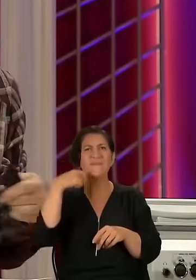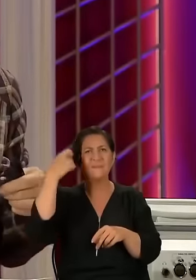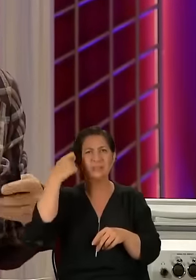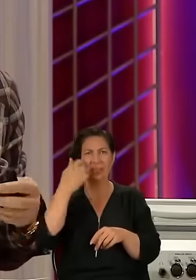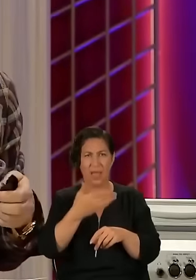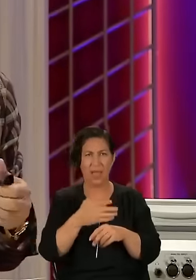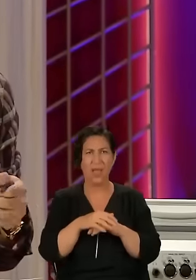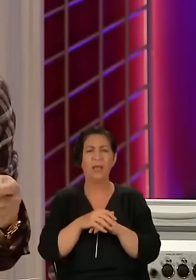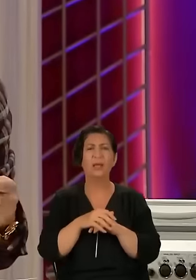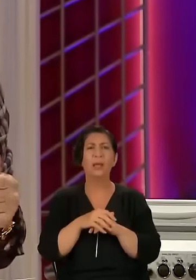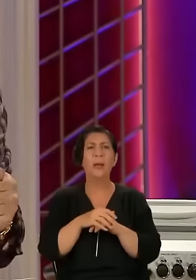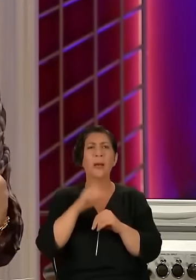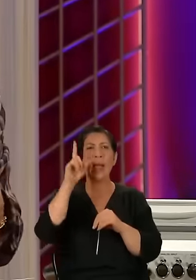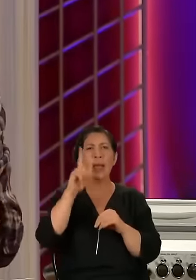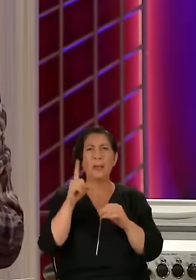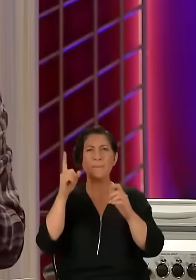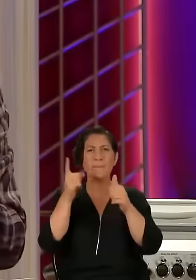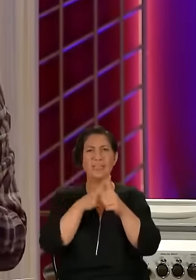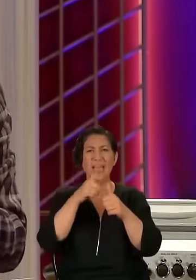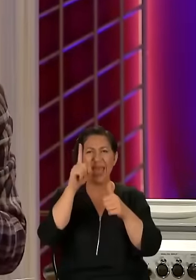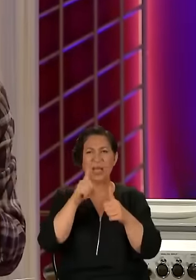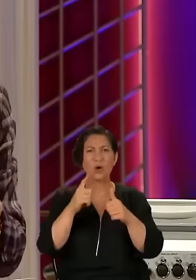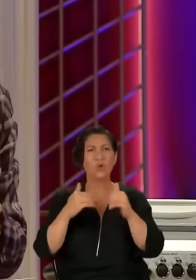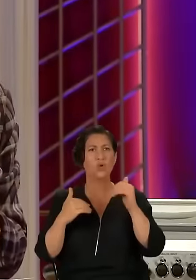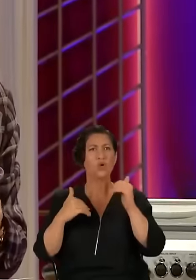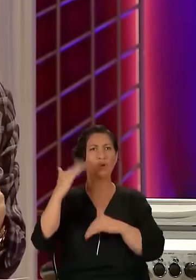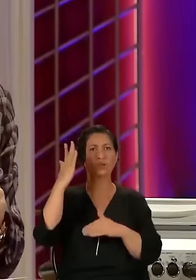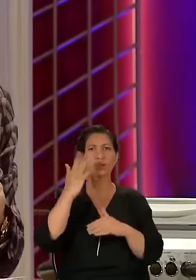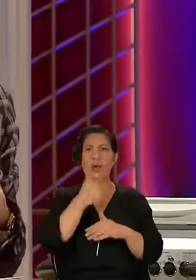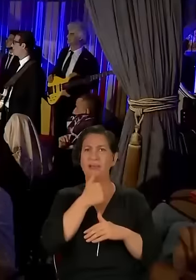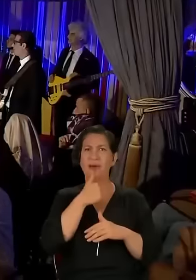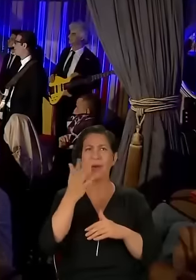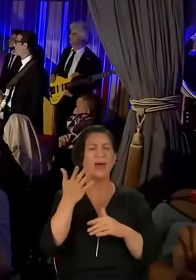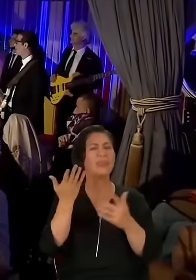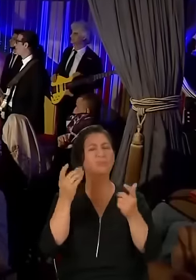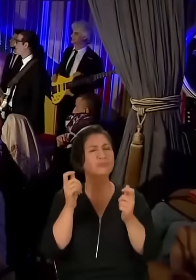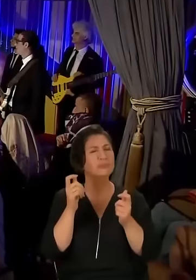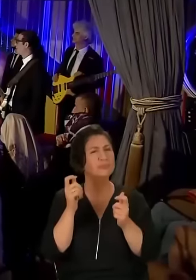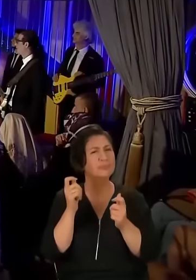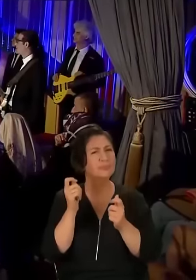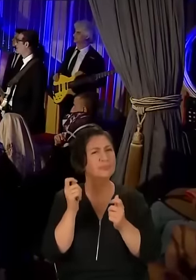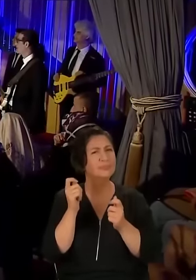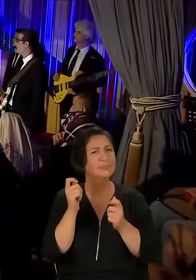filminde. Değil mi? Baştan ilk koskoca Marlon Brando'ya şey yapmışlar.